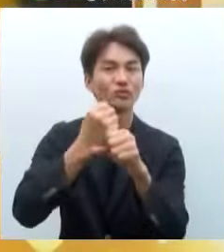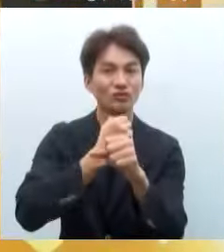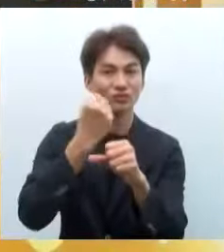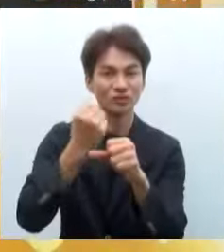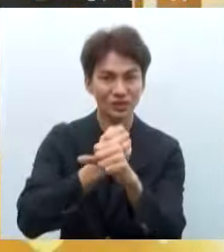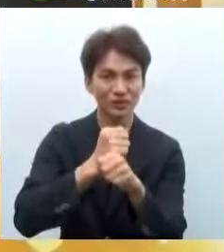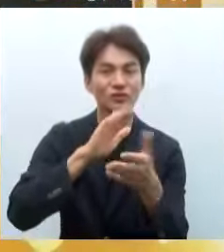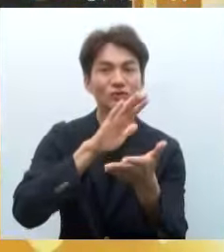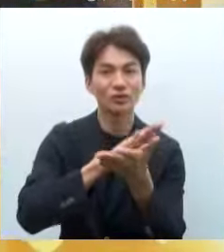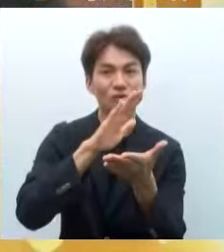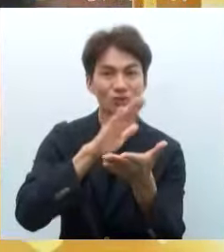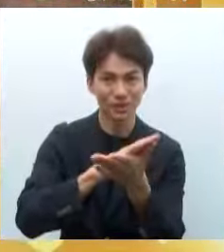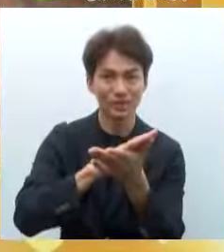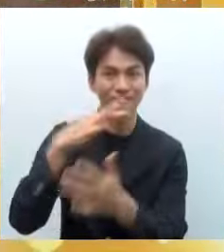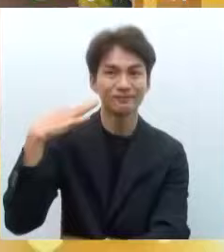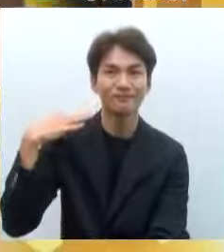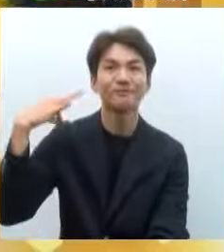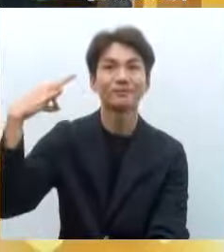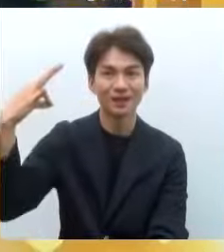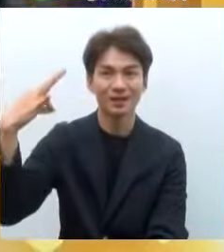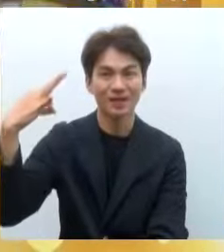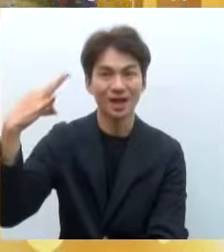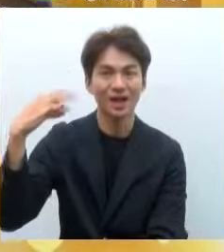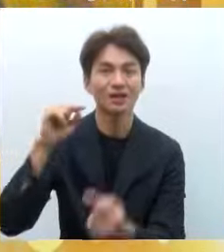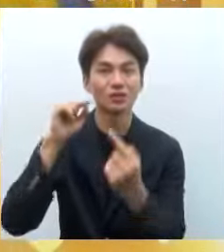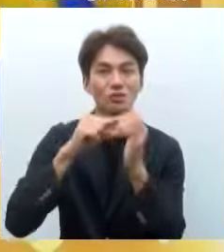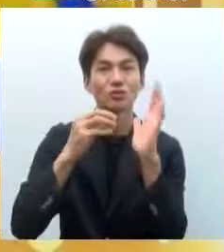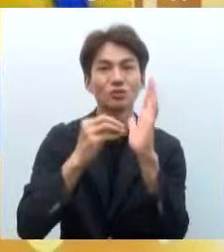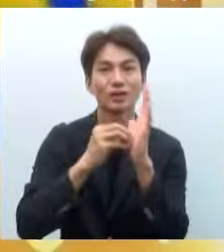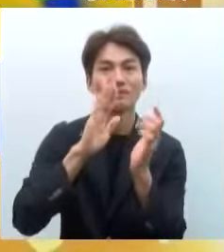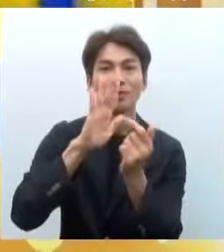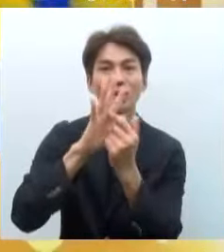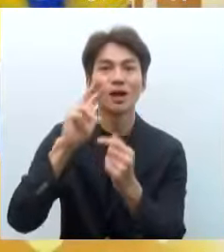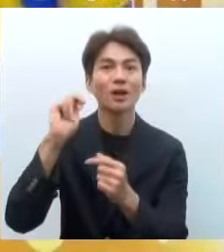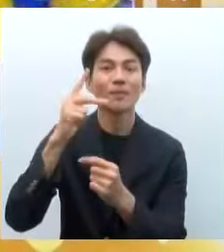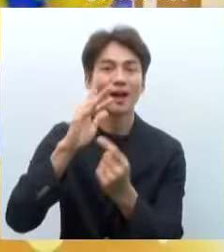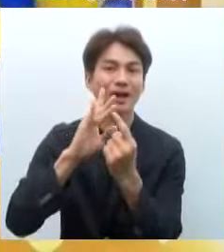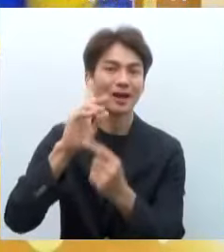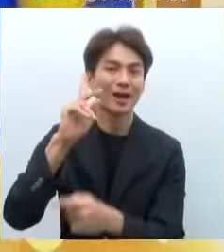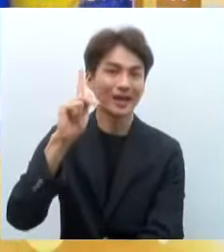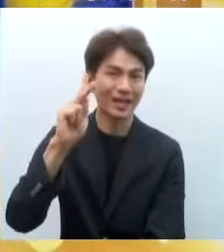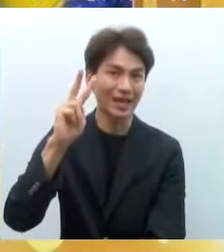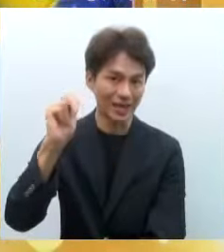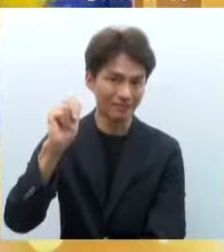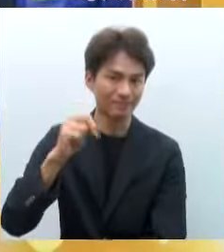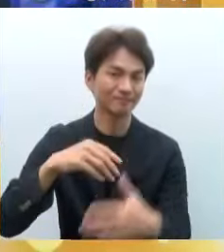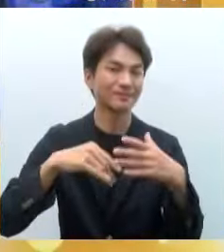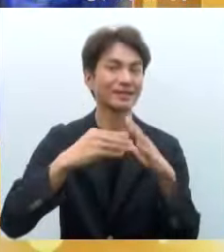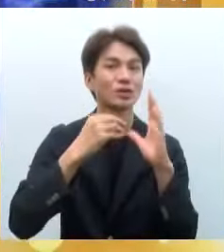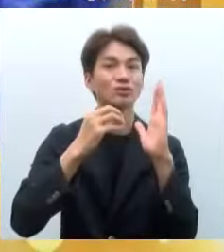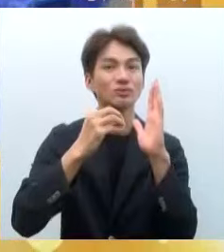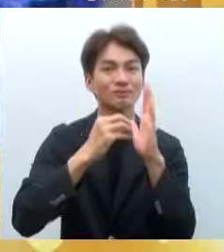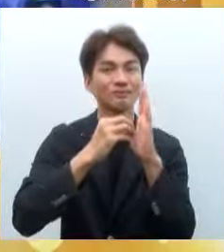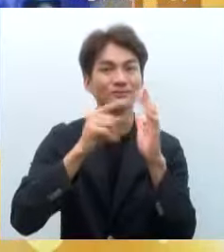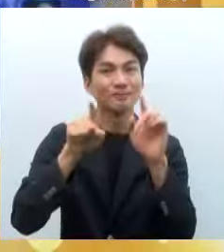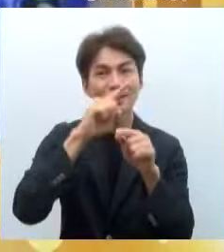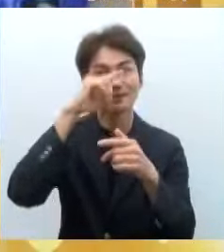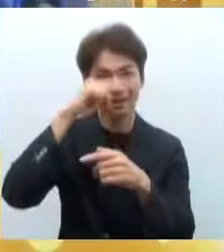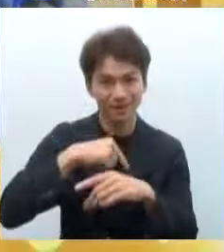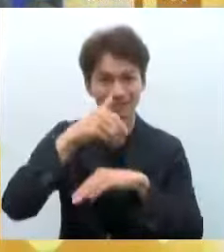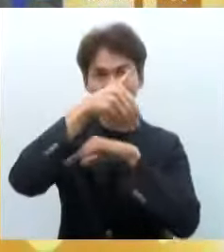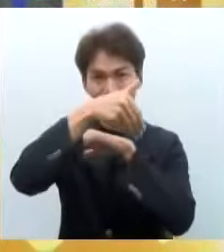า904บางเขนเพื่อพัฒนาประชาชนทุกหมู่เหล่าทั้งในและต่างประเทศให้สมัครใจช่วยเหลือผู้อื่นย